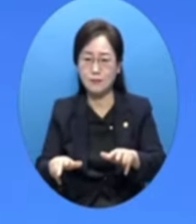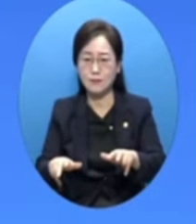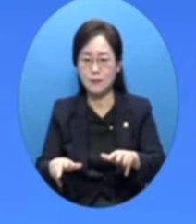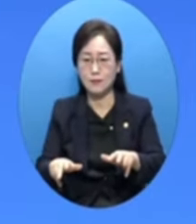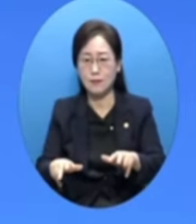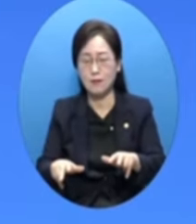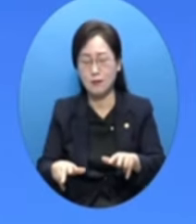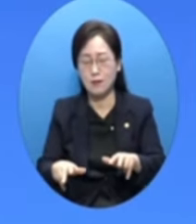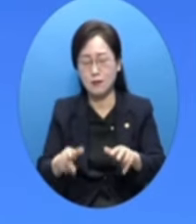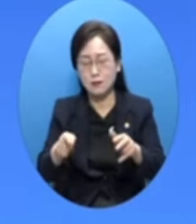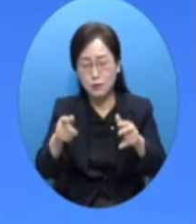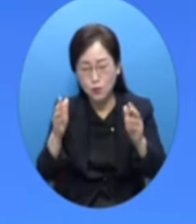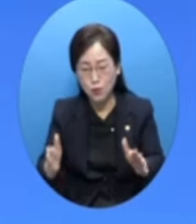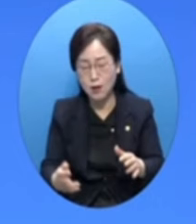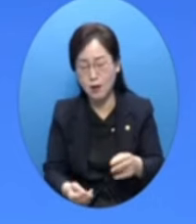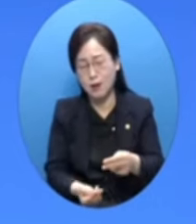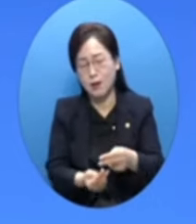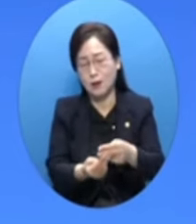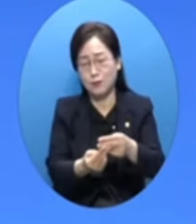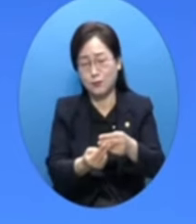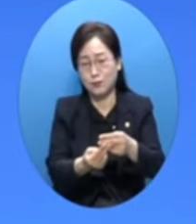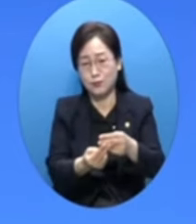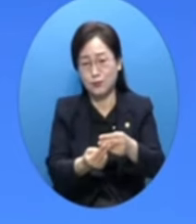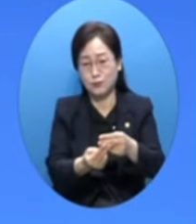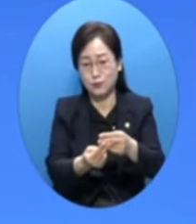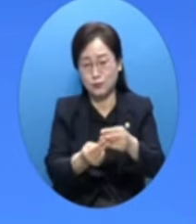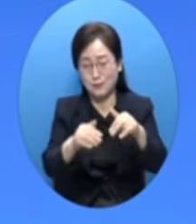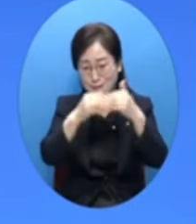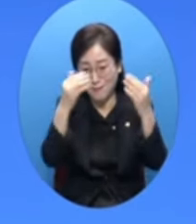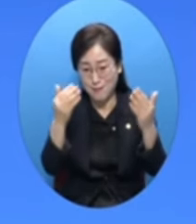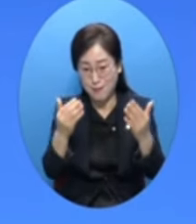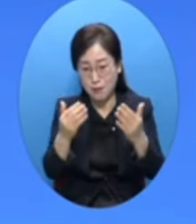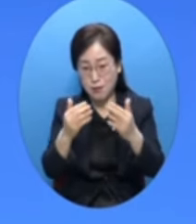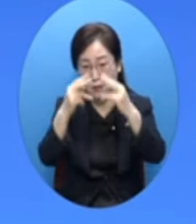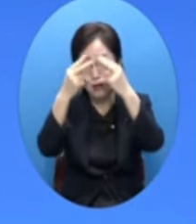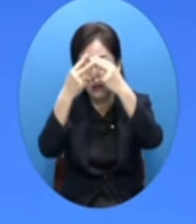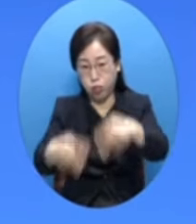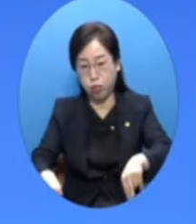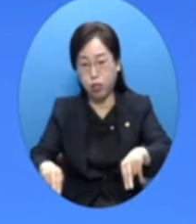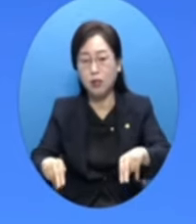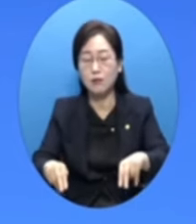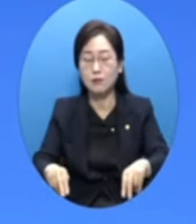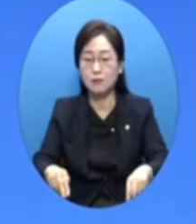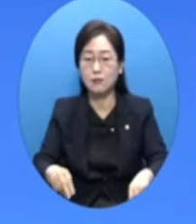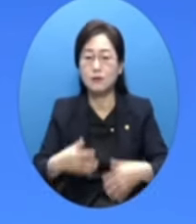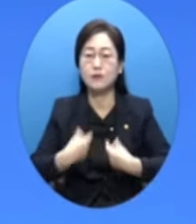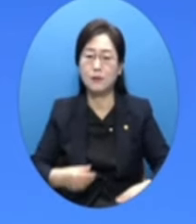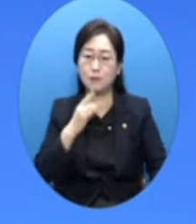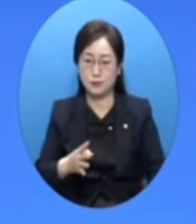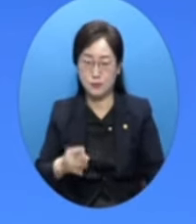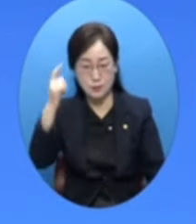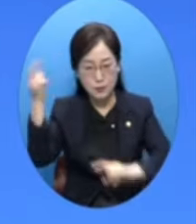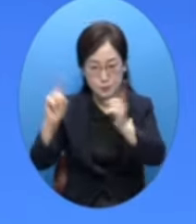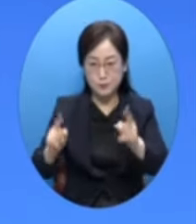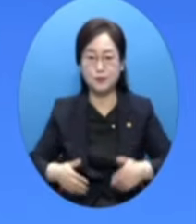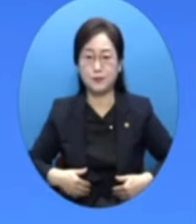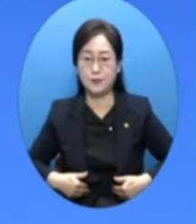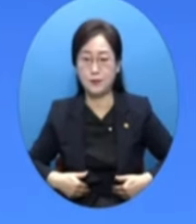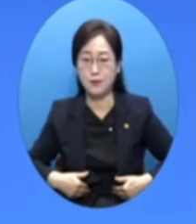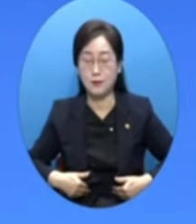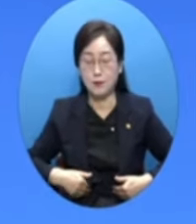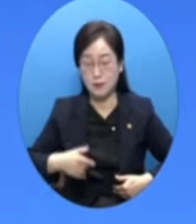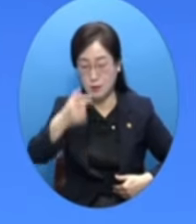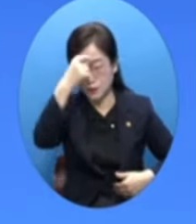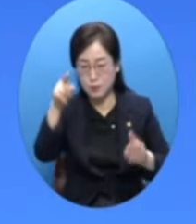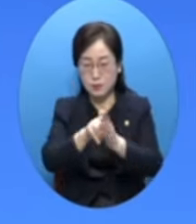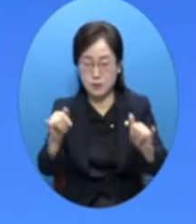쌓아놨던 이 모든 것이 하루아침에 무너지는 그런 절망적인 상황을 맞이할 수밖에 없게 될 것입니다. 정신 차려야 됩니다. 먼저 우리 기독교인들이